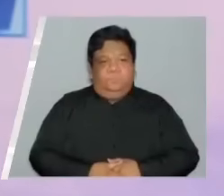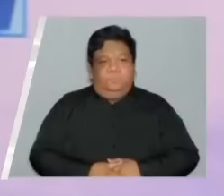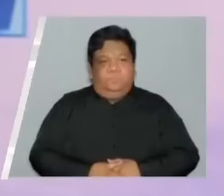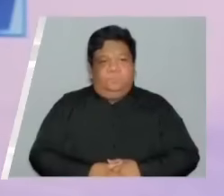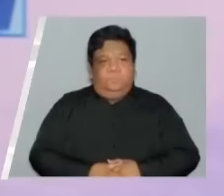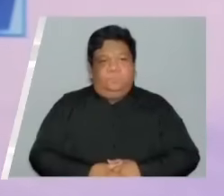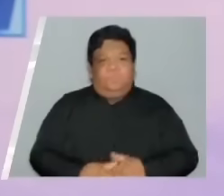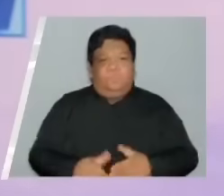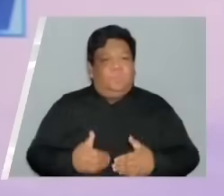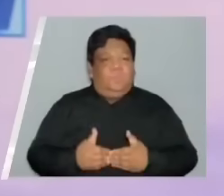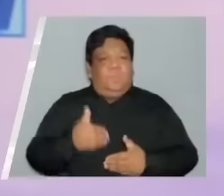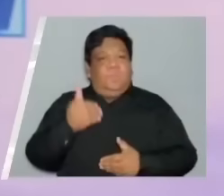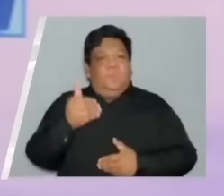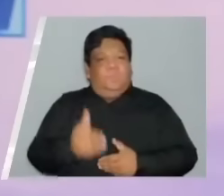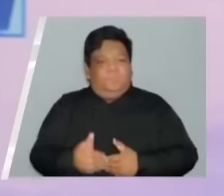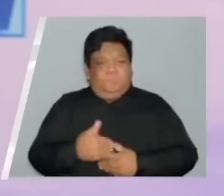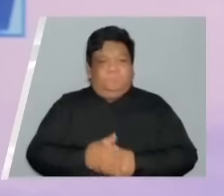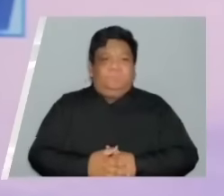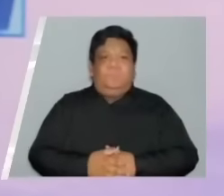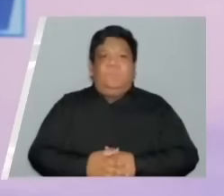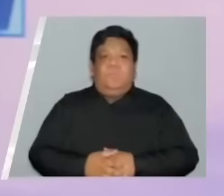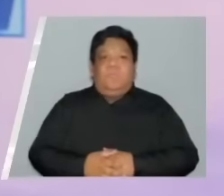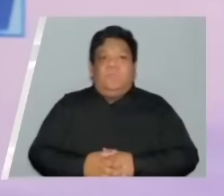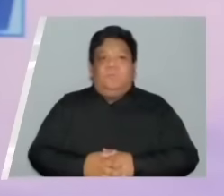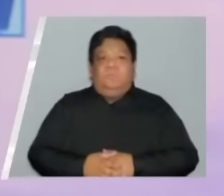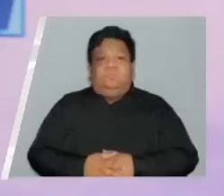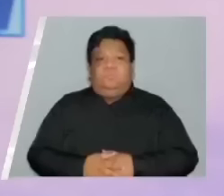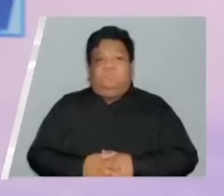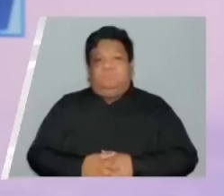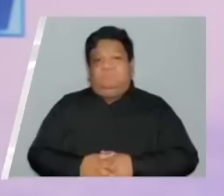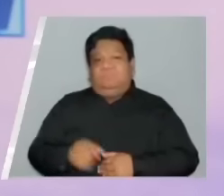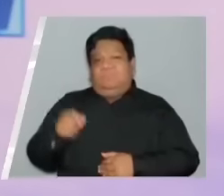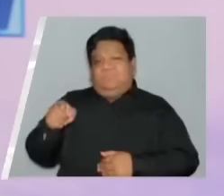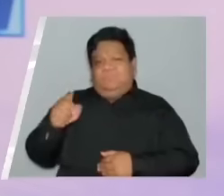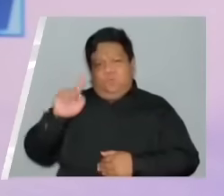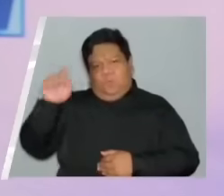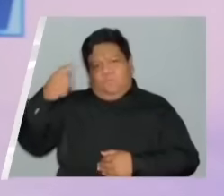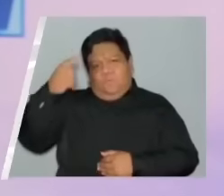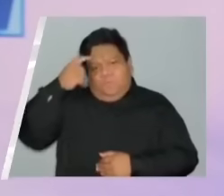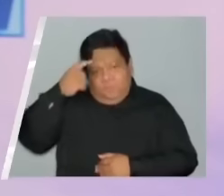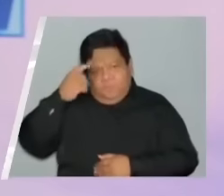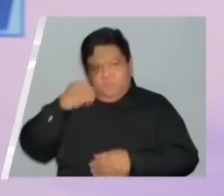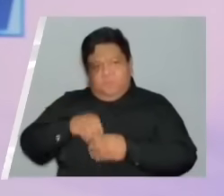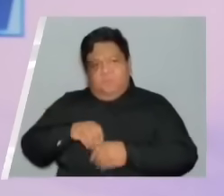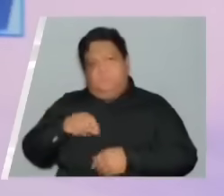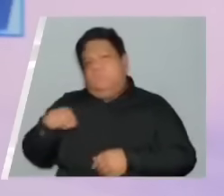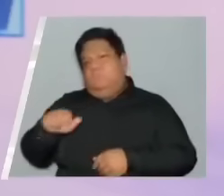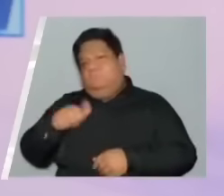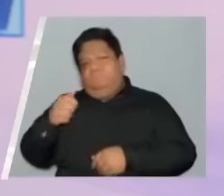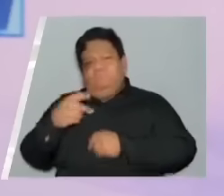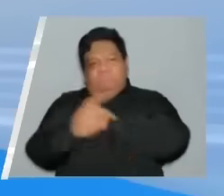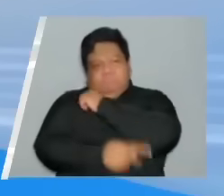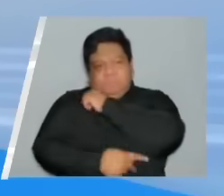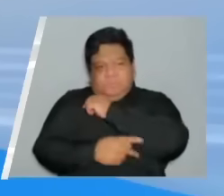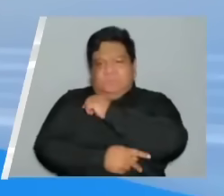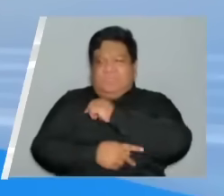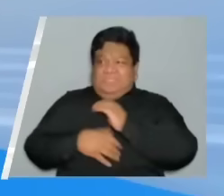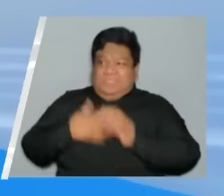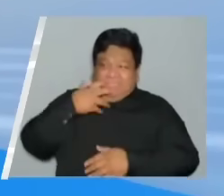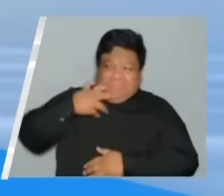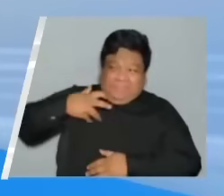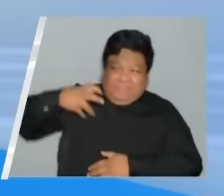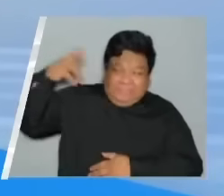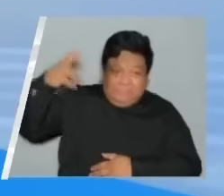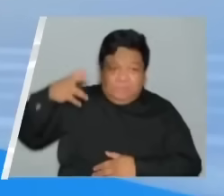Nagsuspende ng face-to-face classes ang Cebu Provincial Government at isang universidad sa Cebu bunsod ng labis na init ng panahon. At sa lalawigan ng